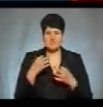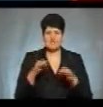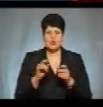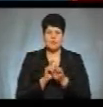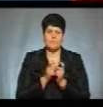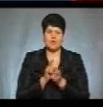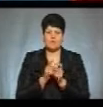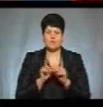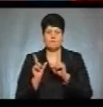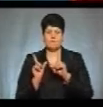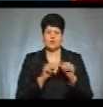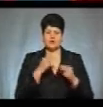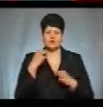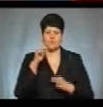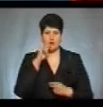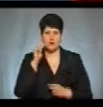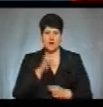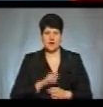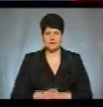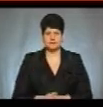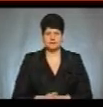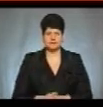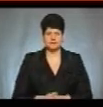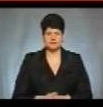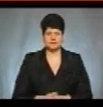боротьби, поїдуть на чемпіонат України.